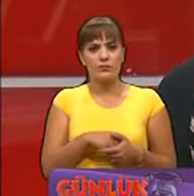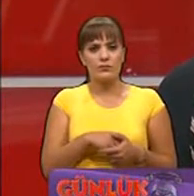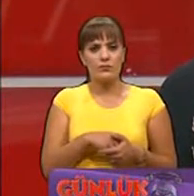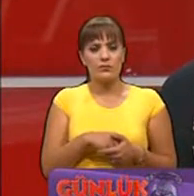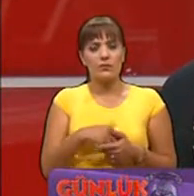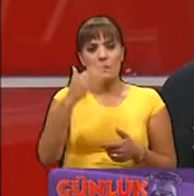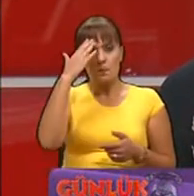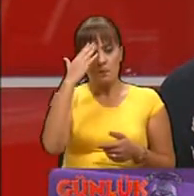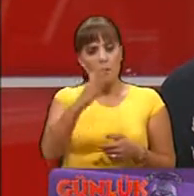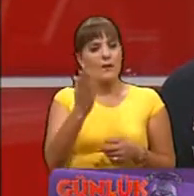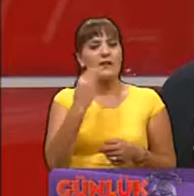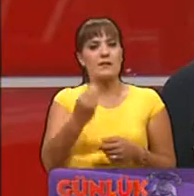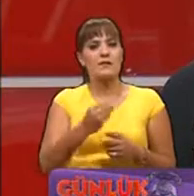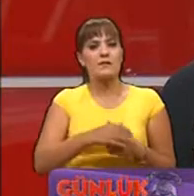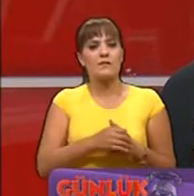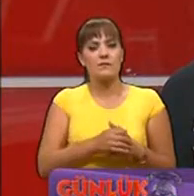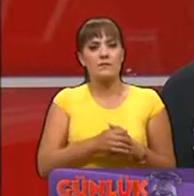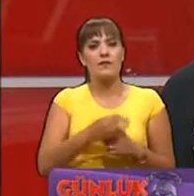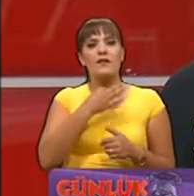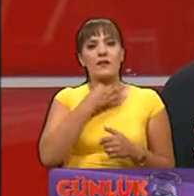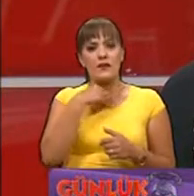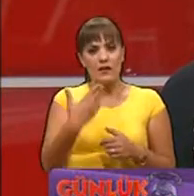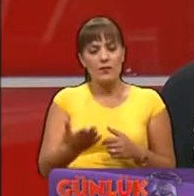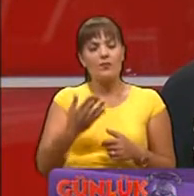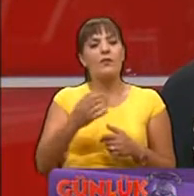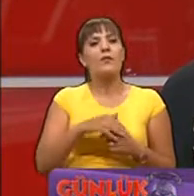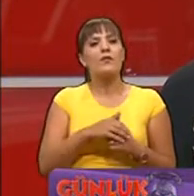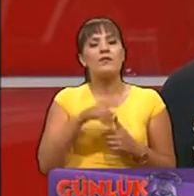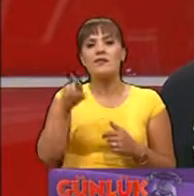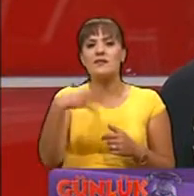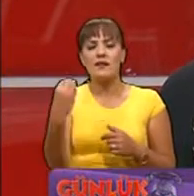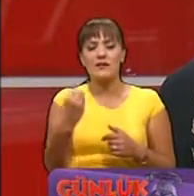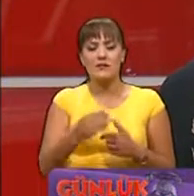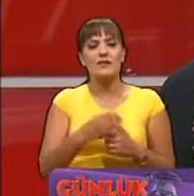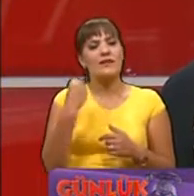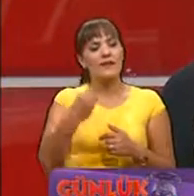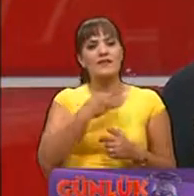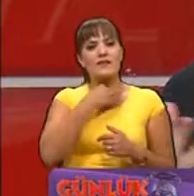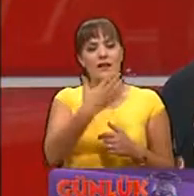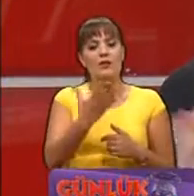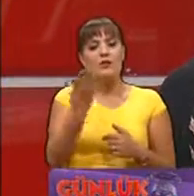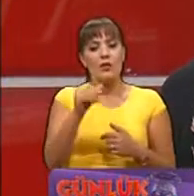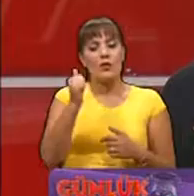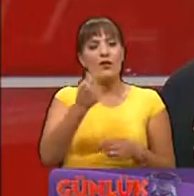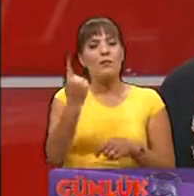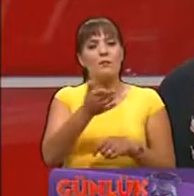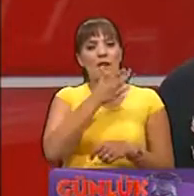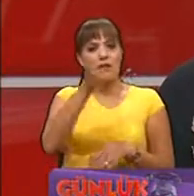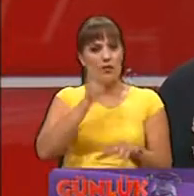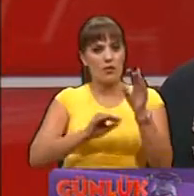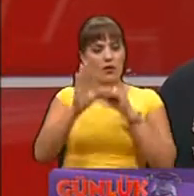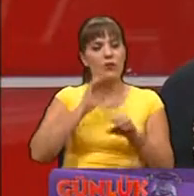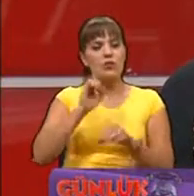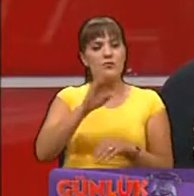Alo. Merhabalar efendim, nasılsınız? Teşekkür ederim efendim. Siz nasılsınız? İyi, sağ olun. Çok önemli bilgiler